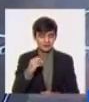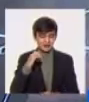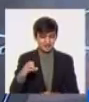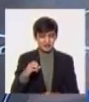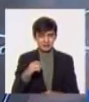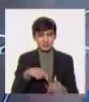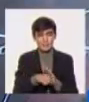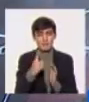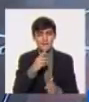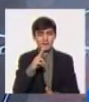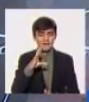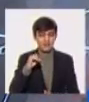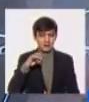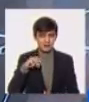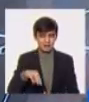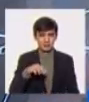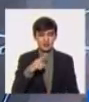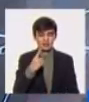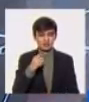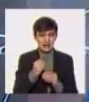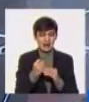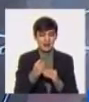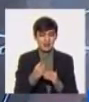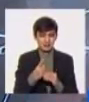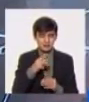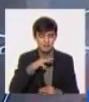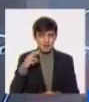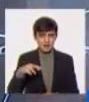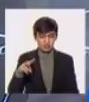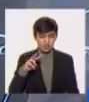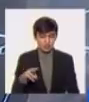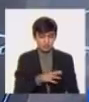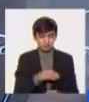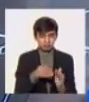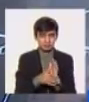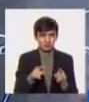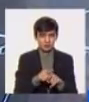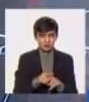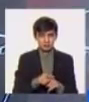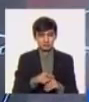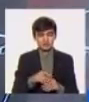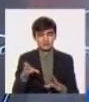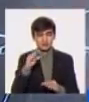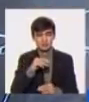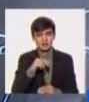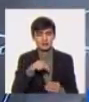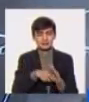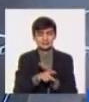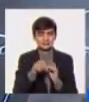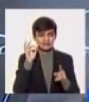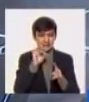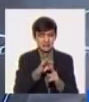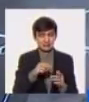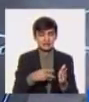первый квартал – больше 11 миллиардов долларов. Как следствие, благоприятный прогноз от аналитиков. Целевая цена